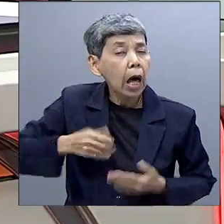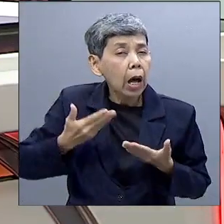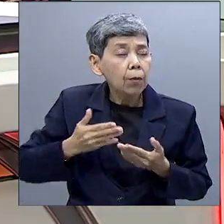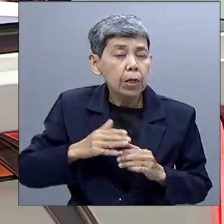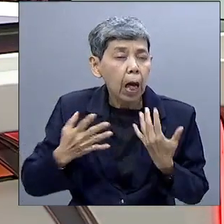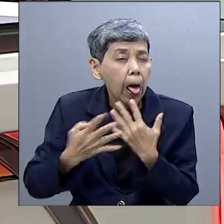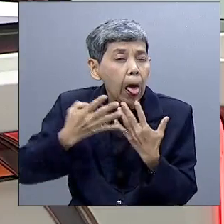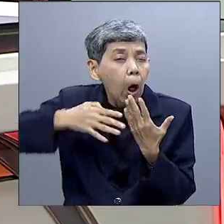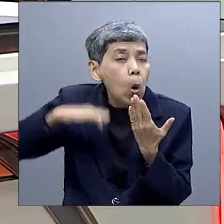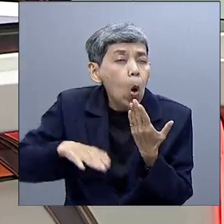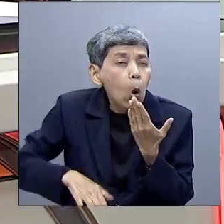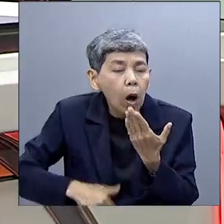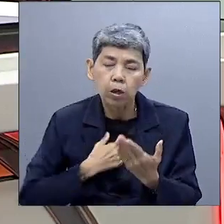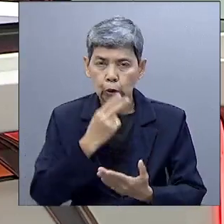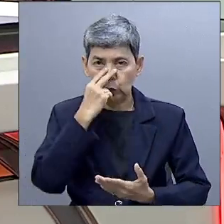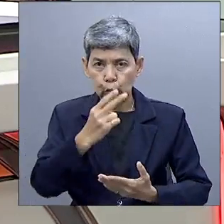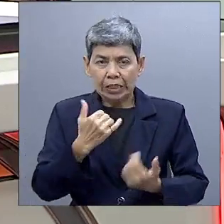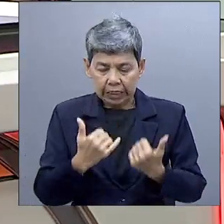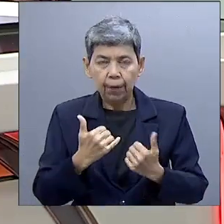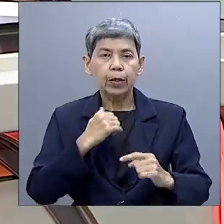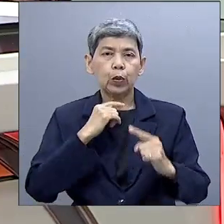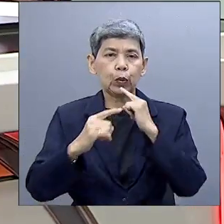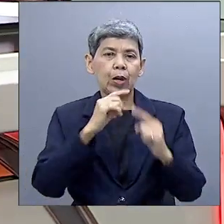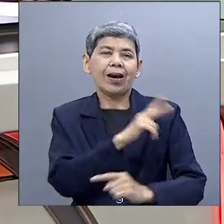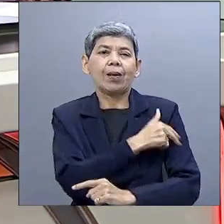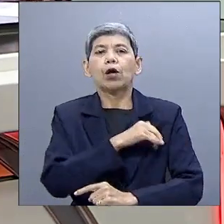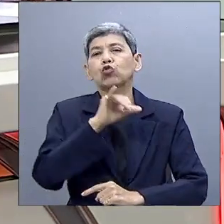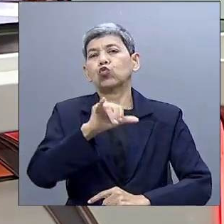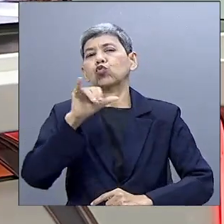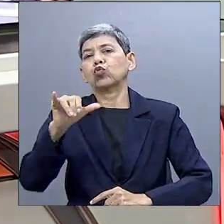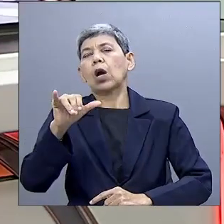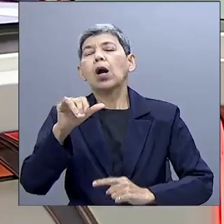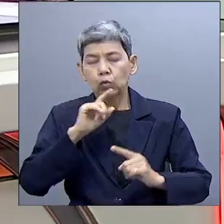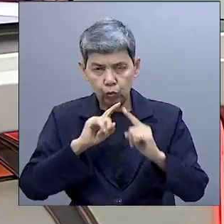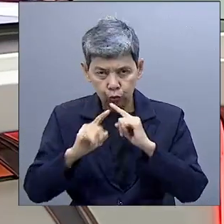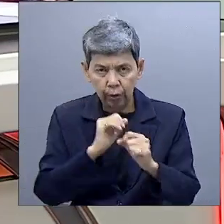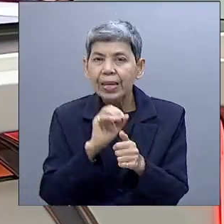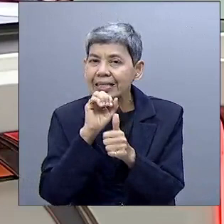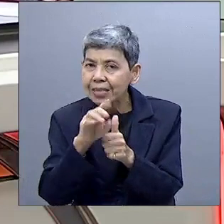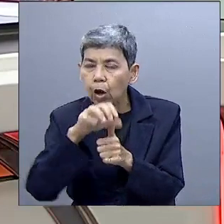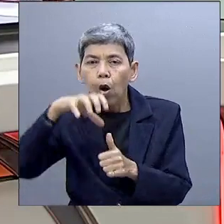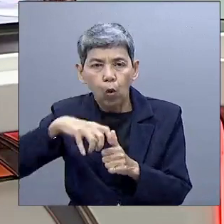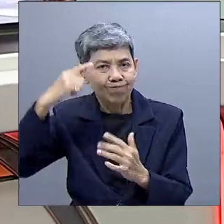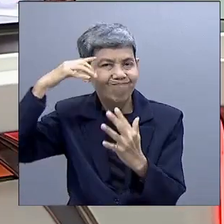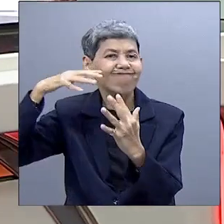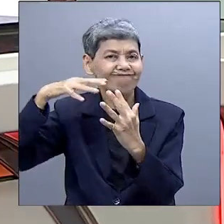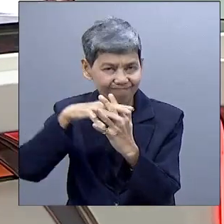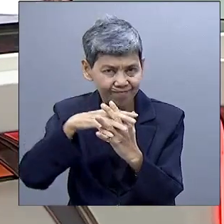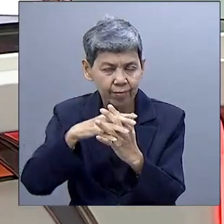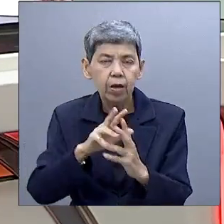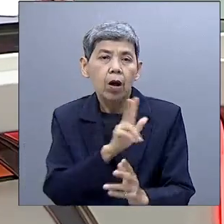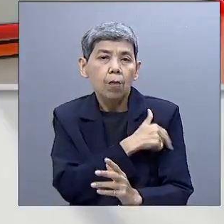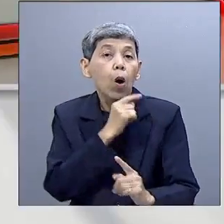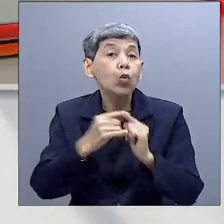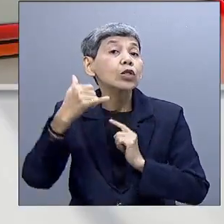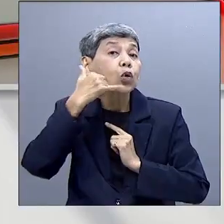ได้เนี่ยมันจะต้องเป็นอย่างไรนะคะช่วงนี้เราจะคุยกับนายแพทย์ยงยุทธวงพิรมสารที่ปรึกษากรมสุขภาพจิตค่ะสวัสดีค่ะคุณหมอคะ สวัส